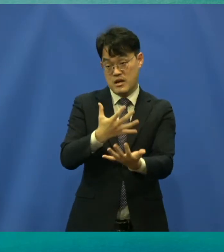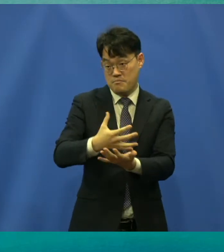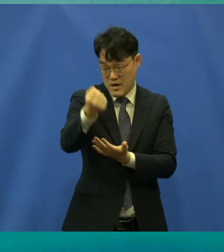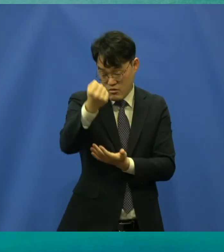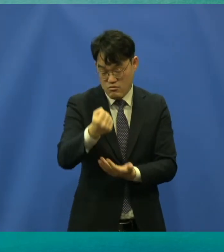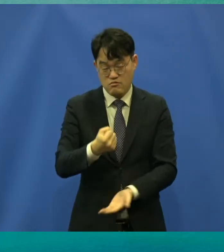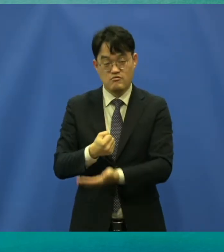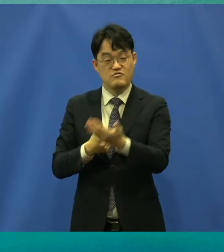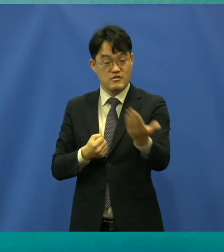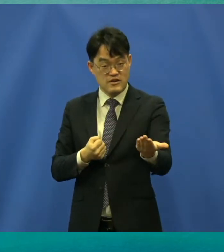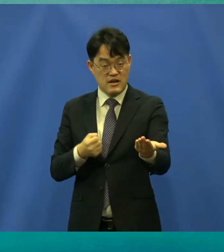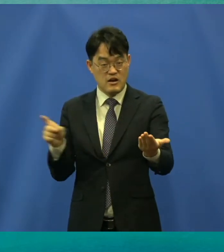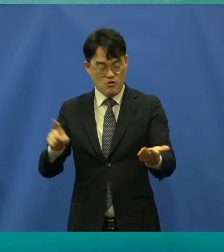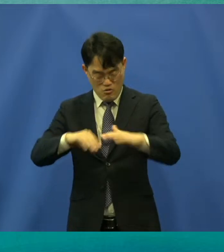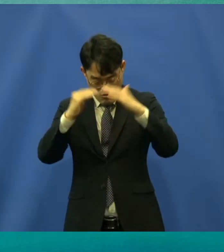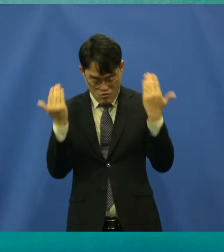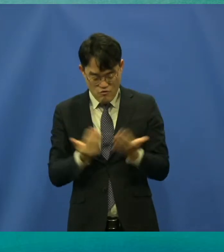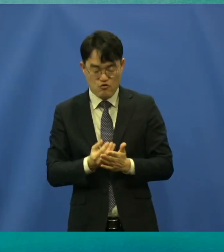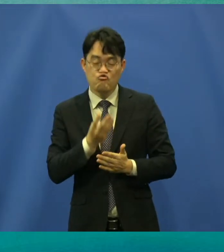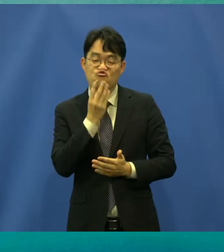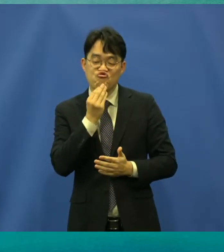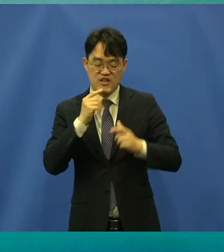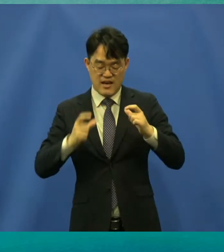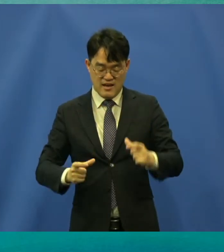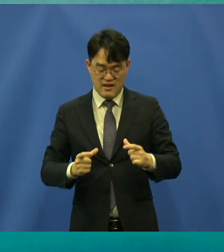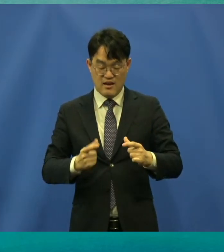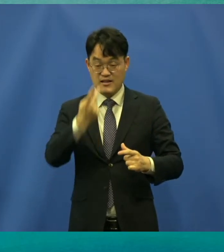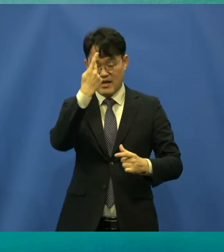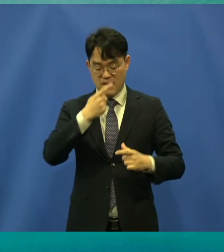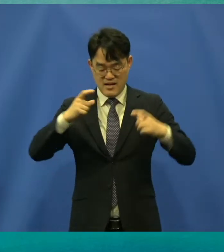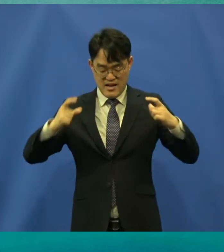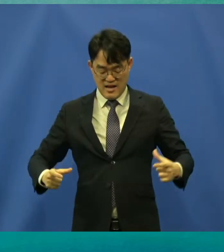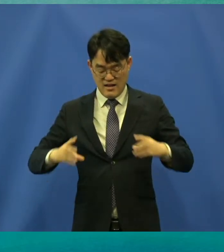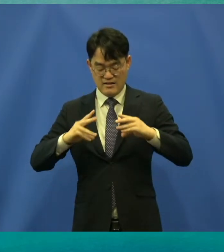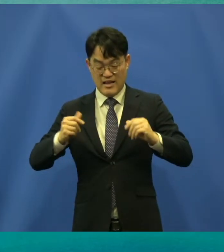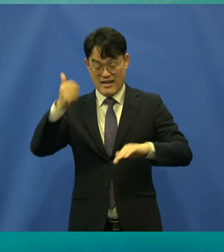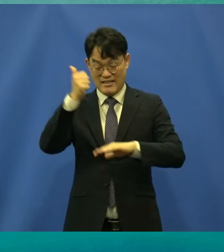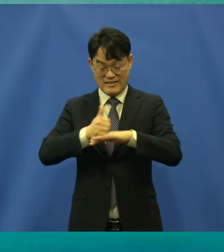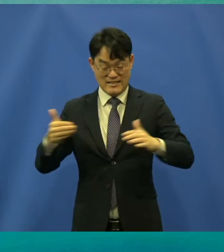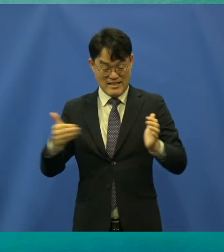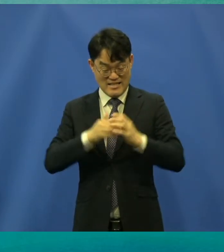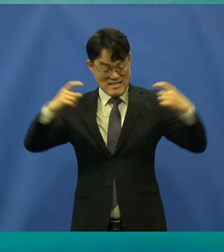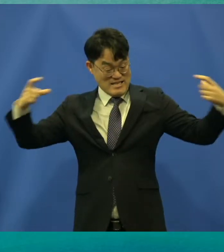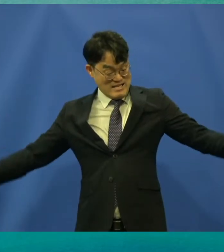증인이 되리라 하시니라. 이는 불변의 말씀. 내 증인이 되리라.